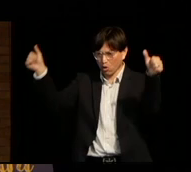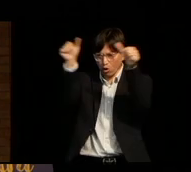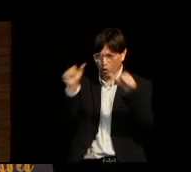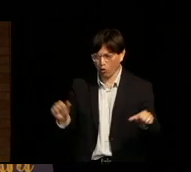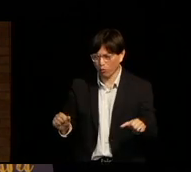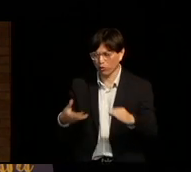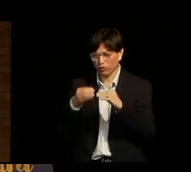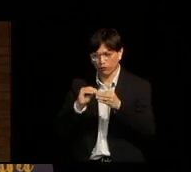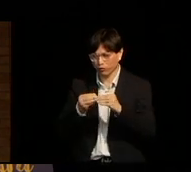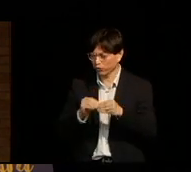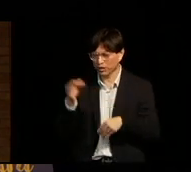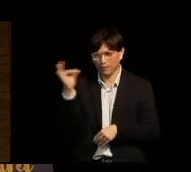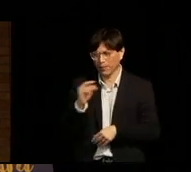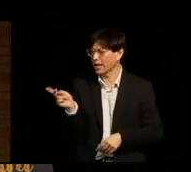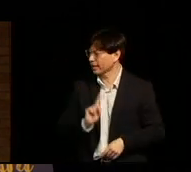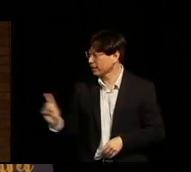Questi